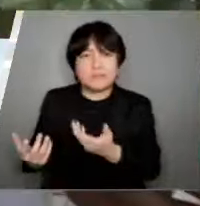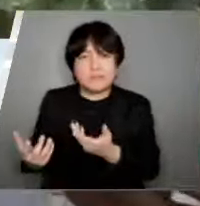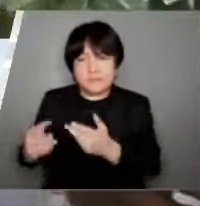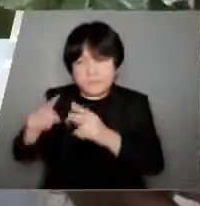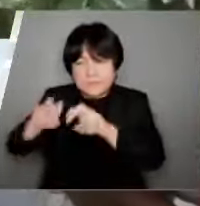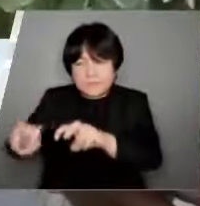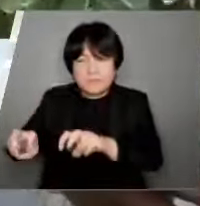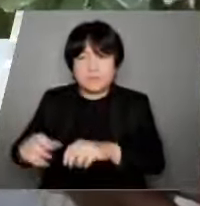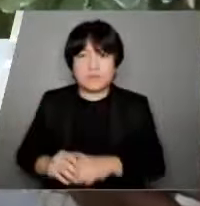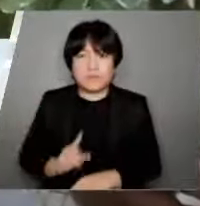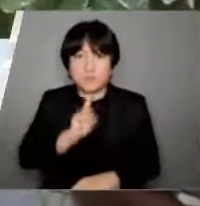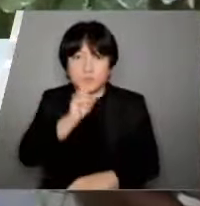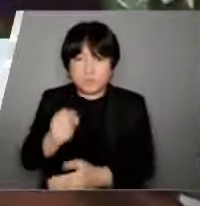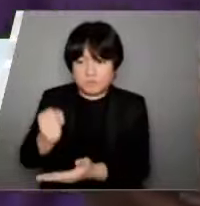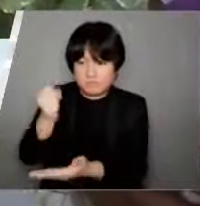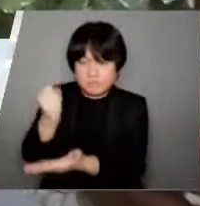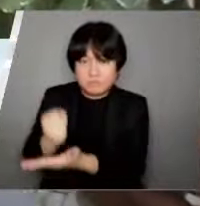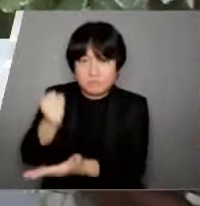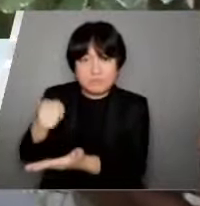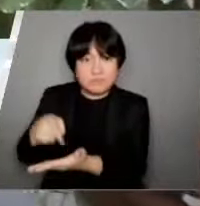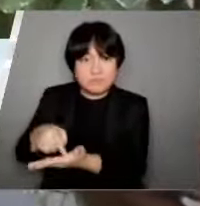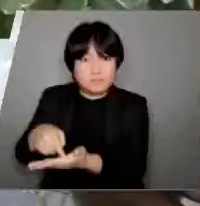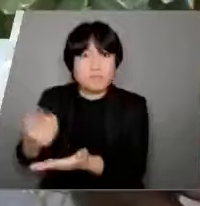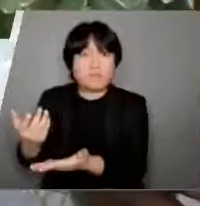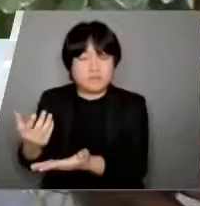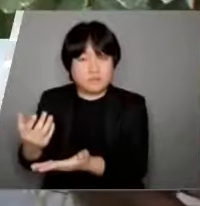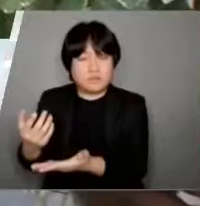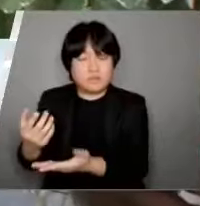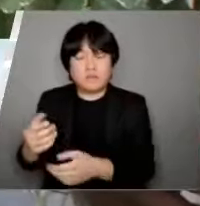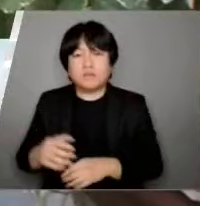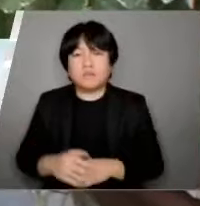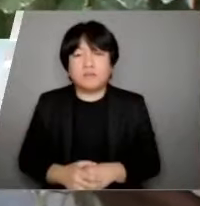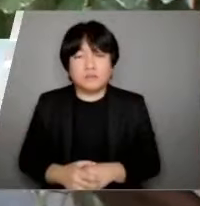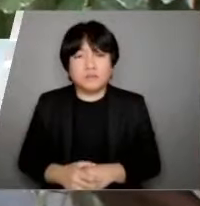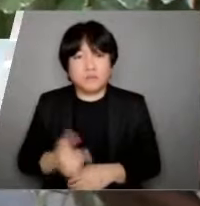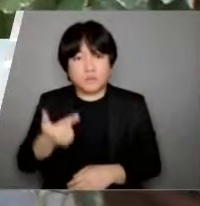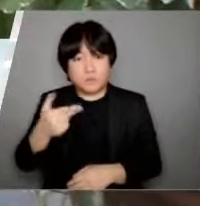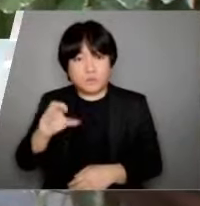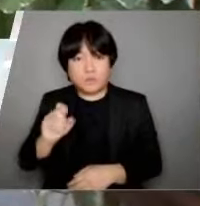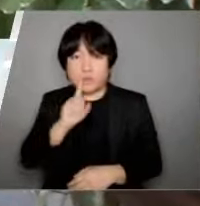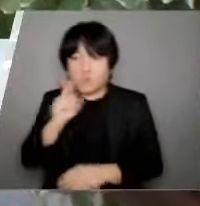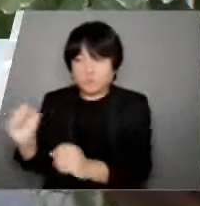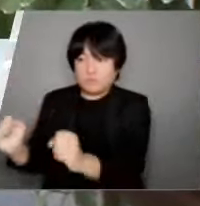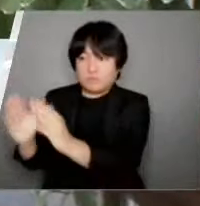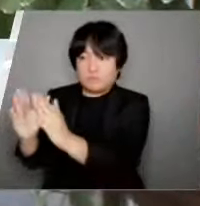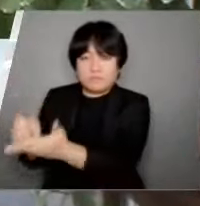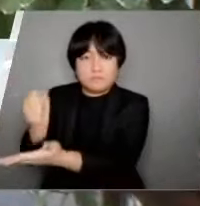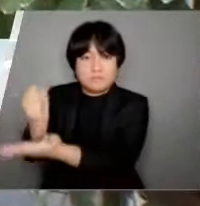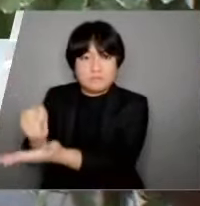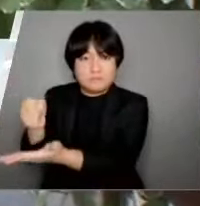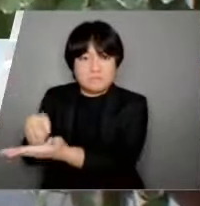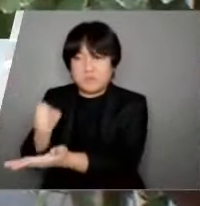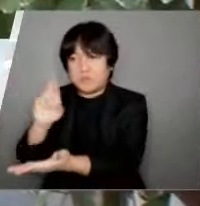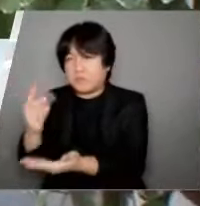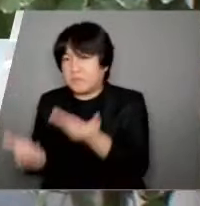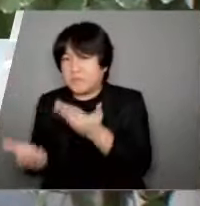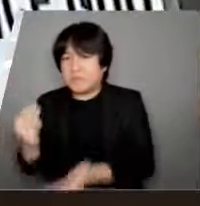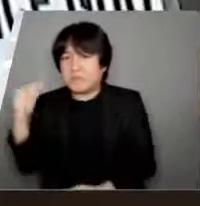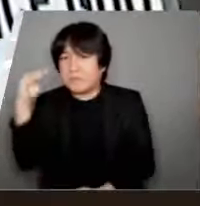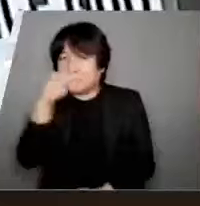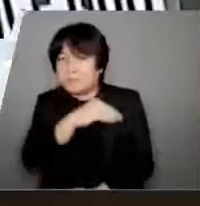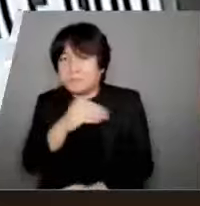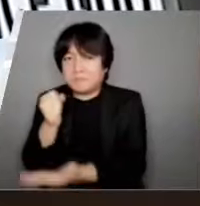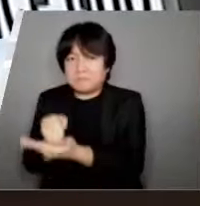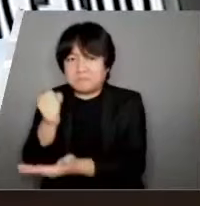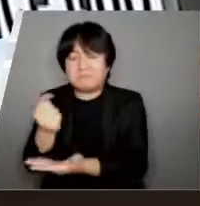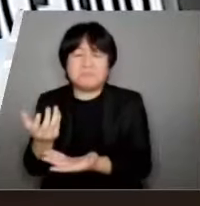yung notaryo at alamin kung humarap talaga sa kanya si Mayor Guo. Kasi baka gawa-gawa lang. Sana hindi, no? Pero posible din yun.